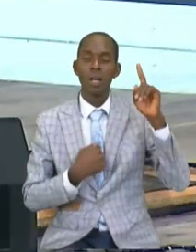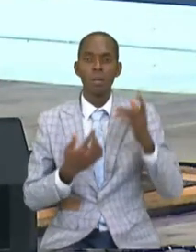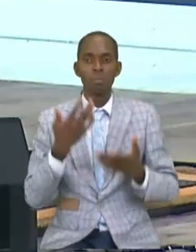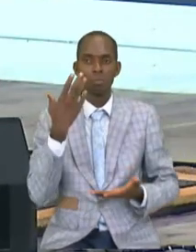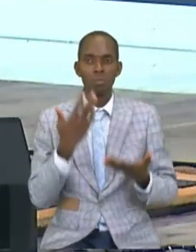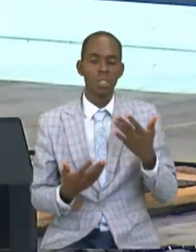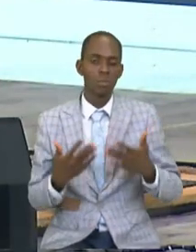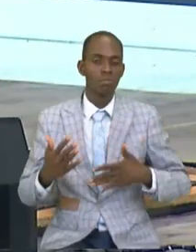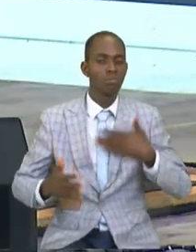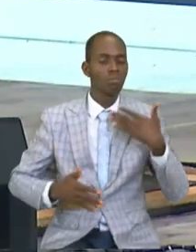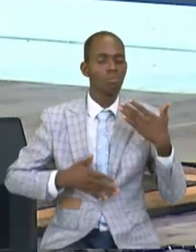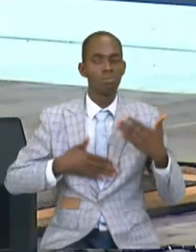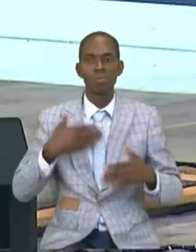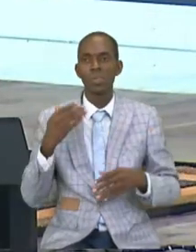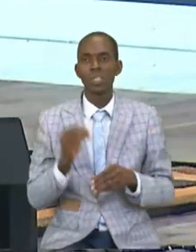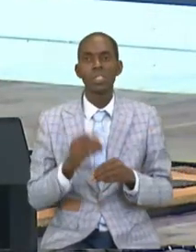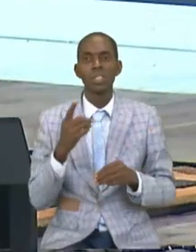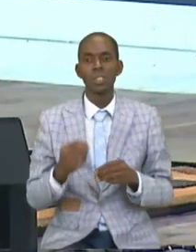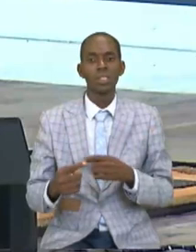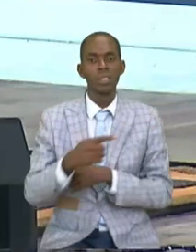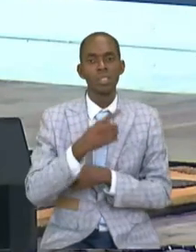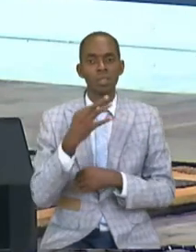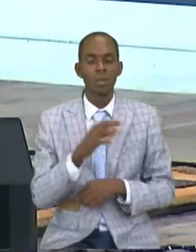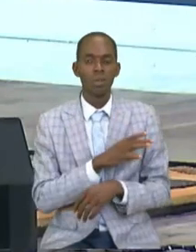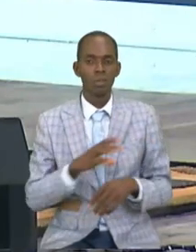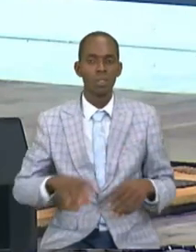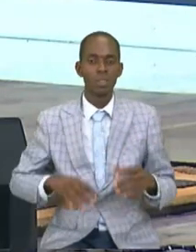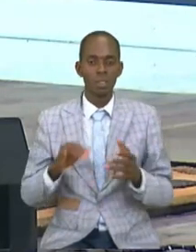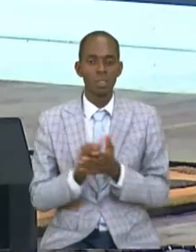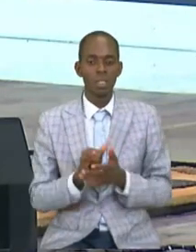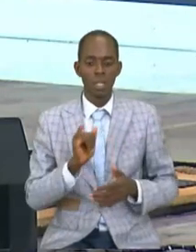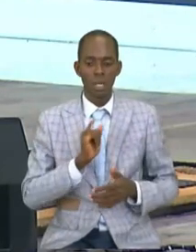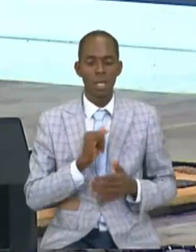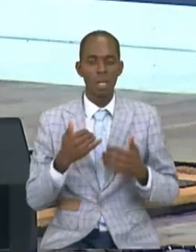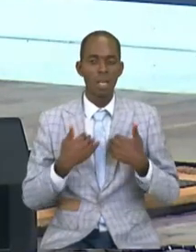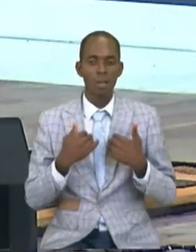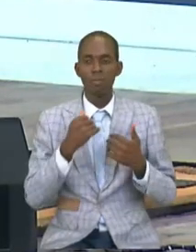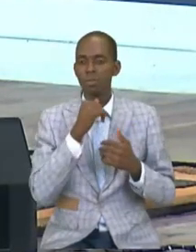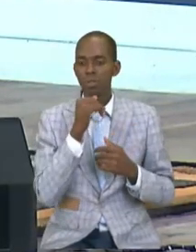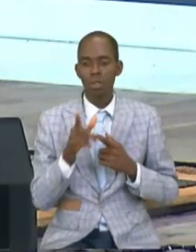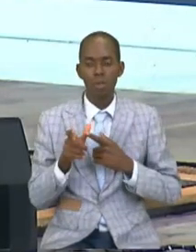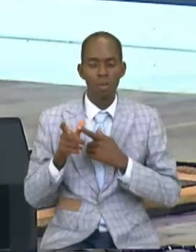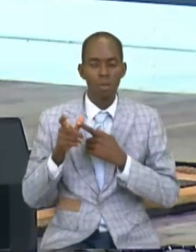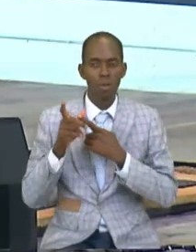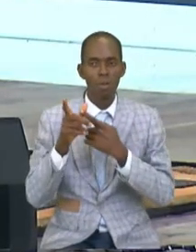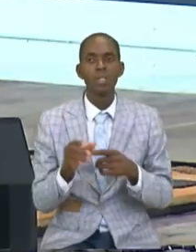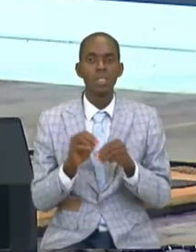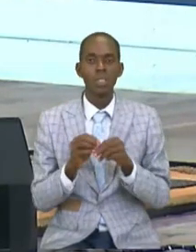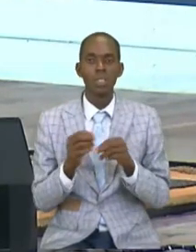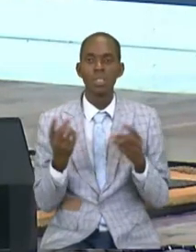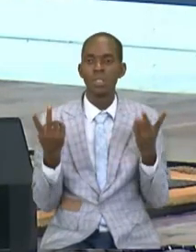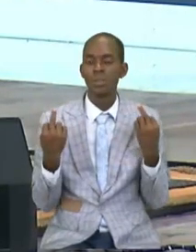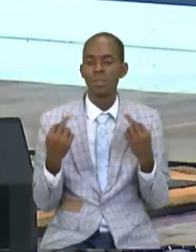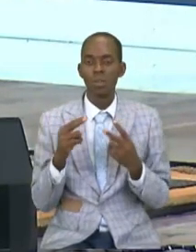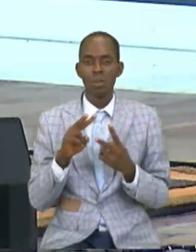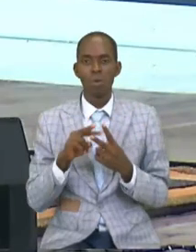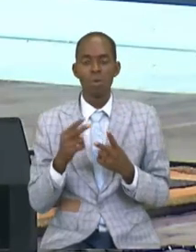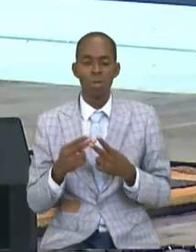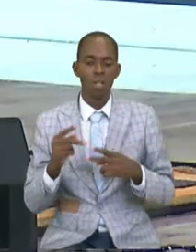glorifier au jour de Christ de n'avoir pas couru en vain,